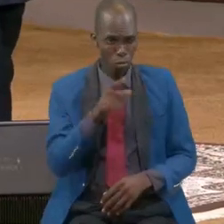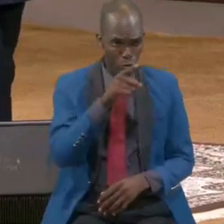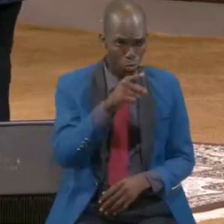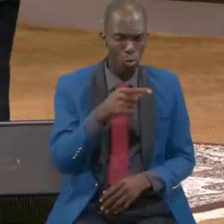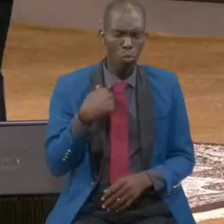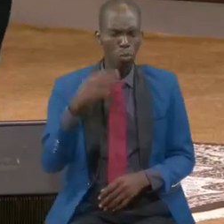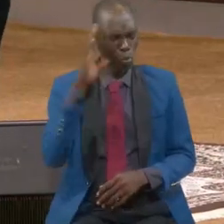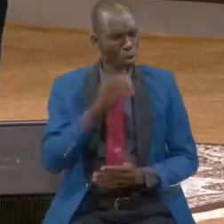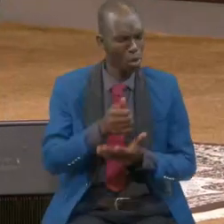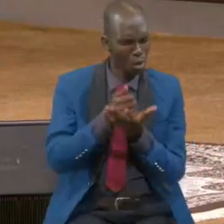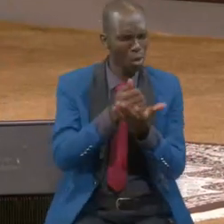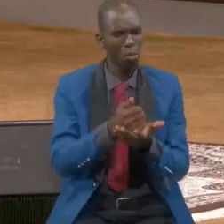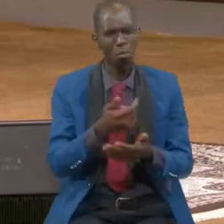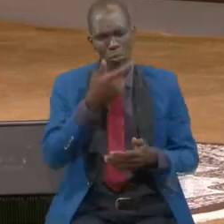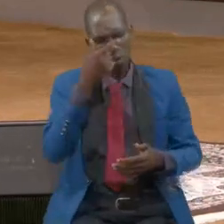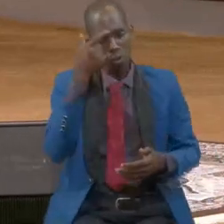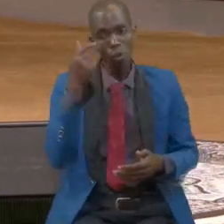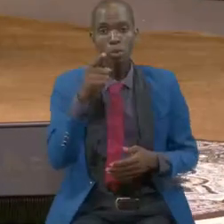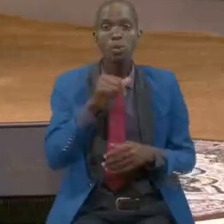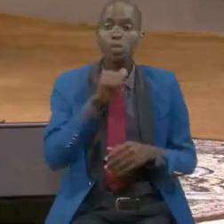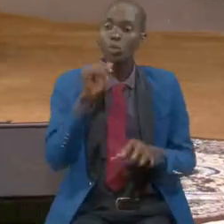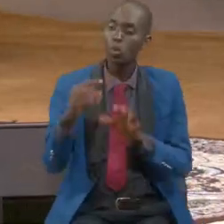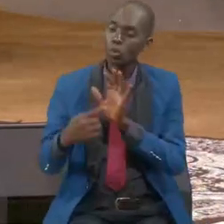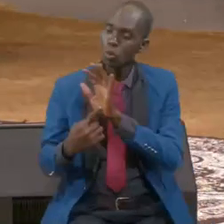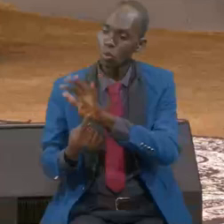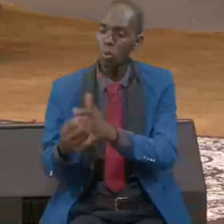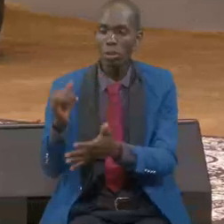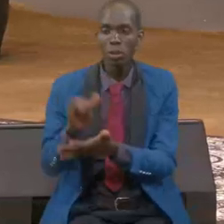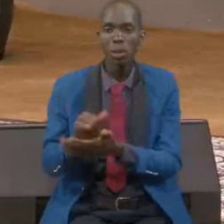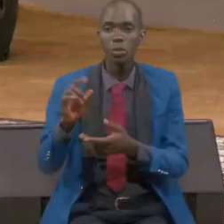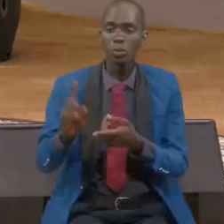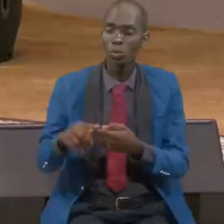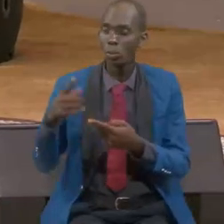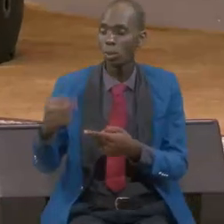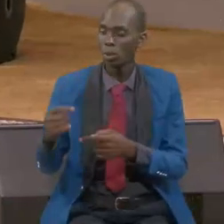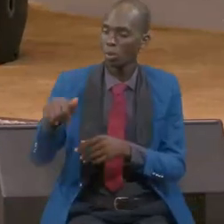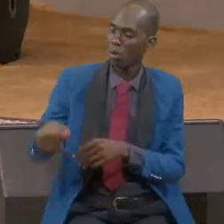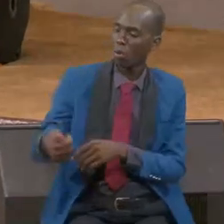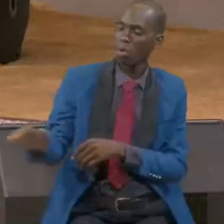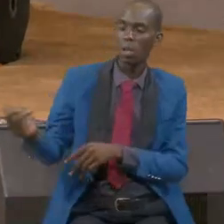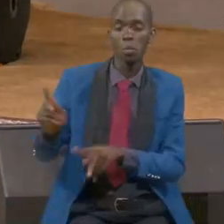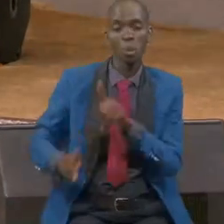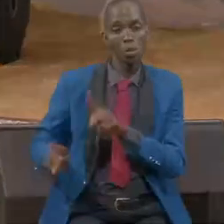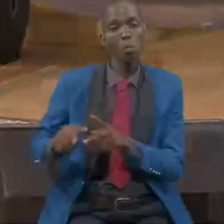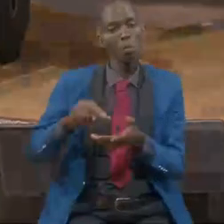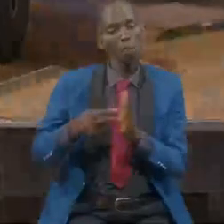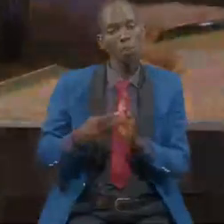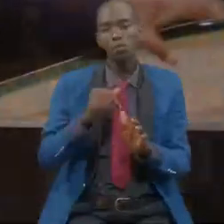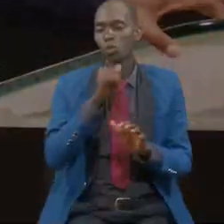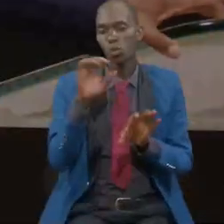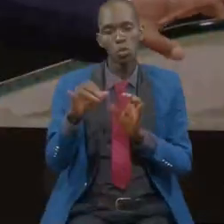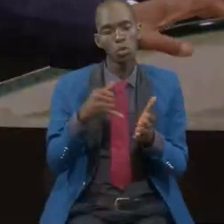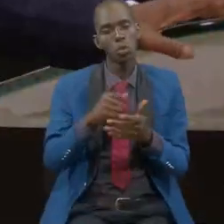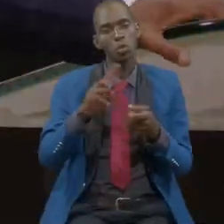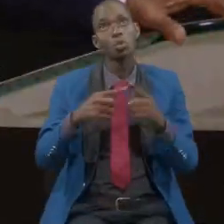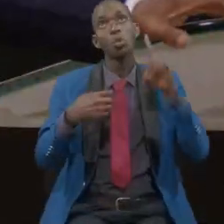condition, ah, nous allons venir au secours. Parce que vous n'avez pas fait ça à ces plus petits de mes